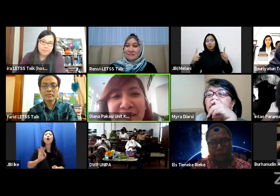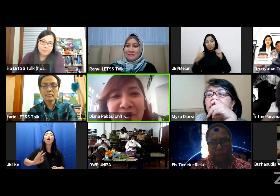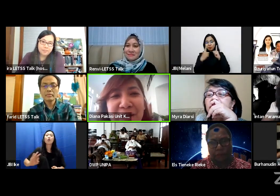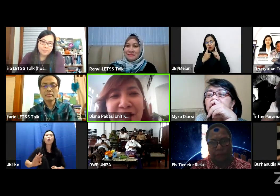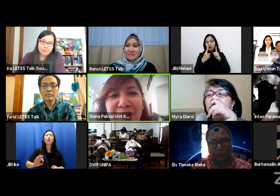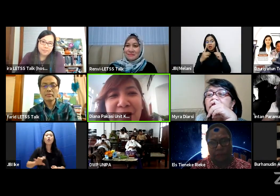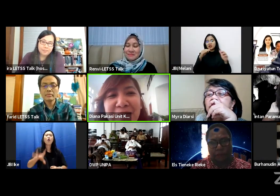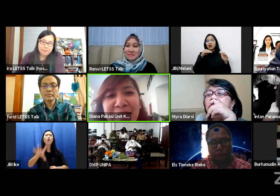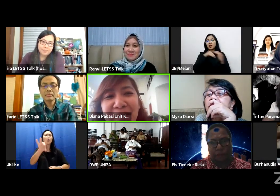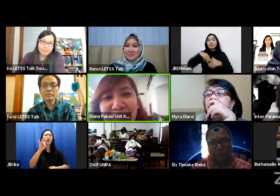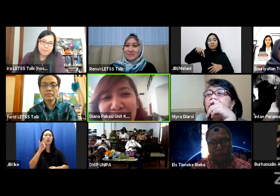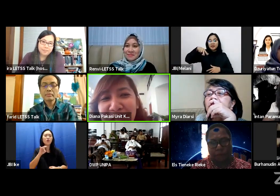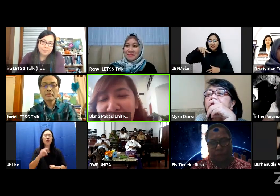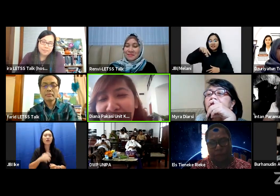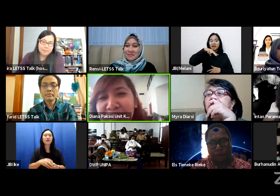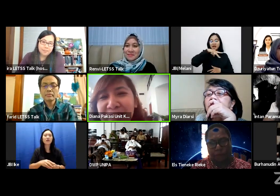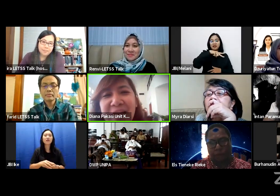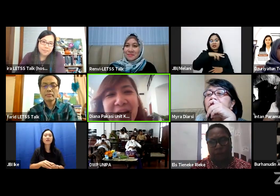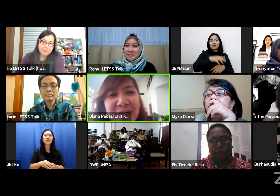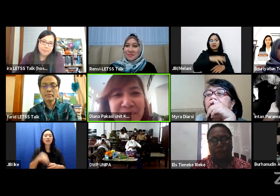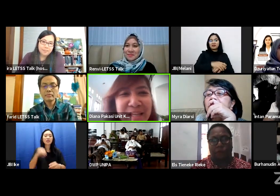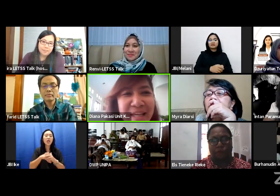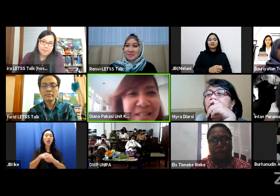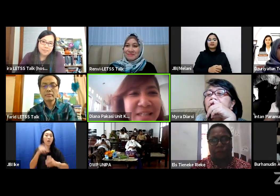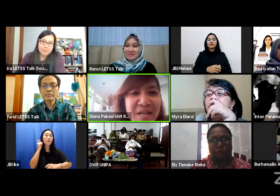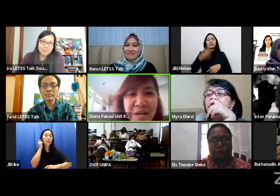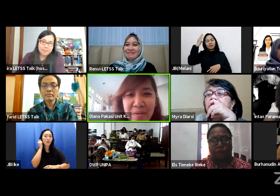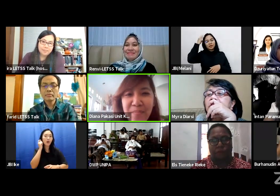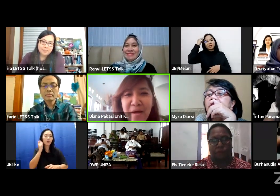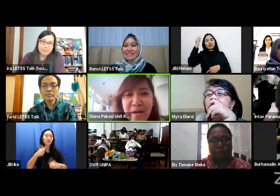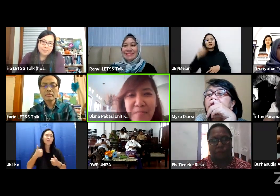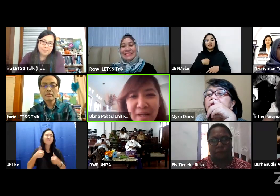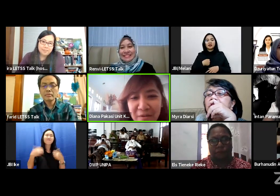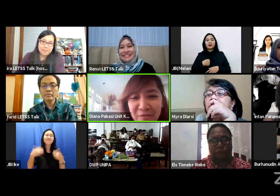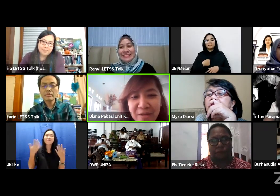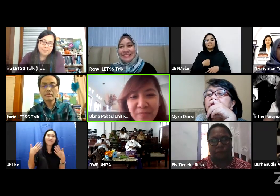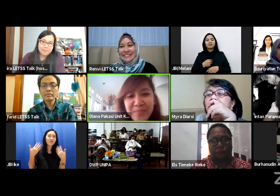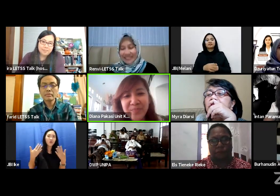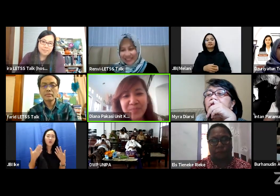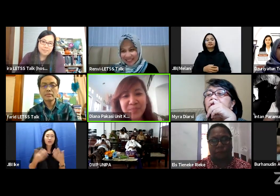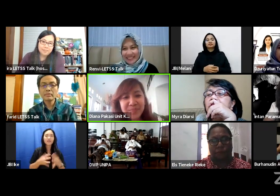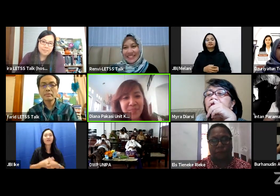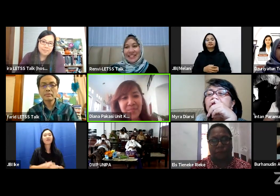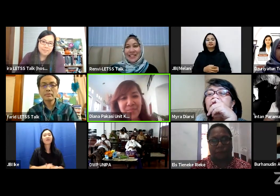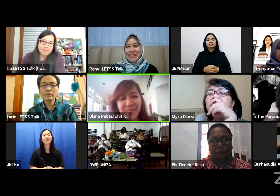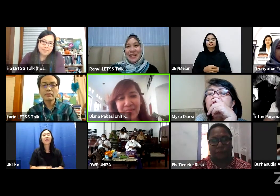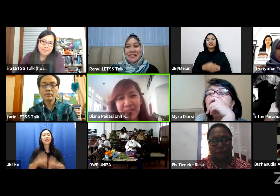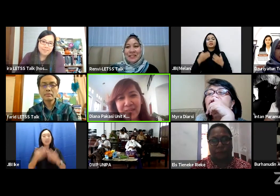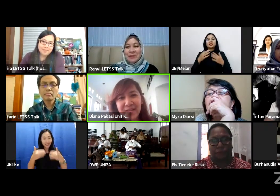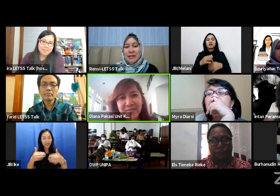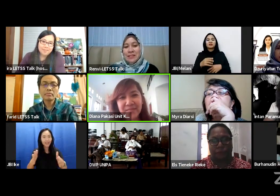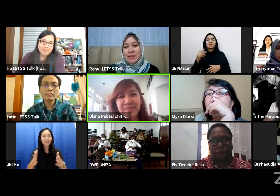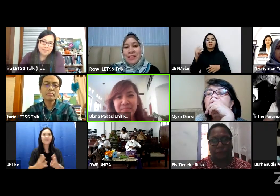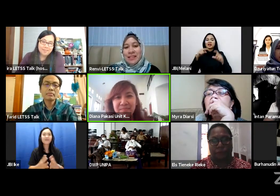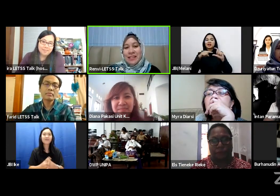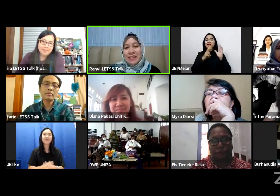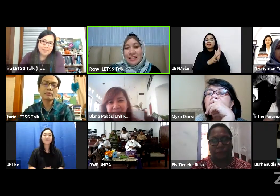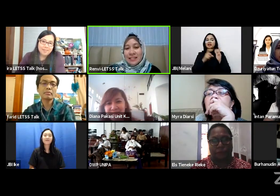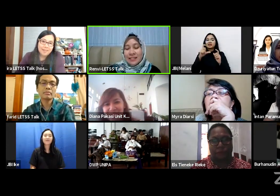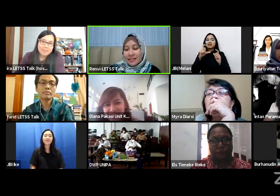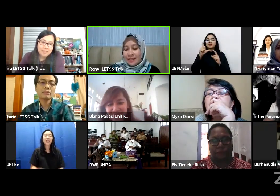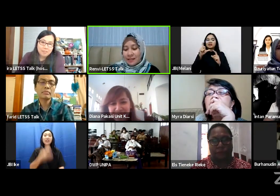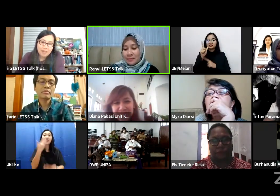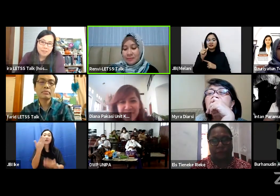perjalanan trajektori apa pengetahuan saya. Demikian sih Mbak Renvi. Ya, terima kasih Mbak